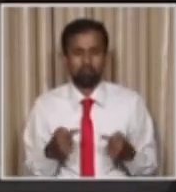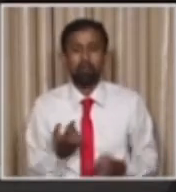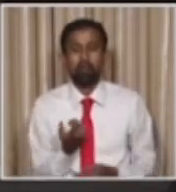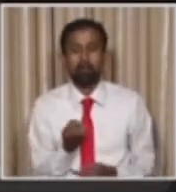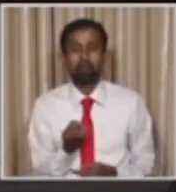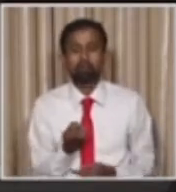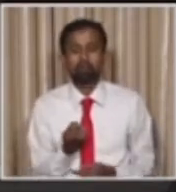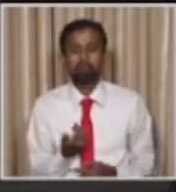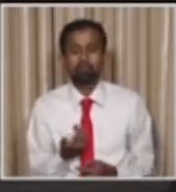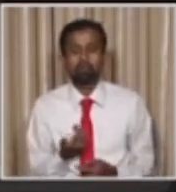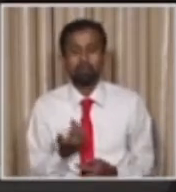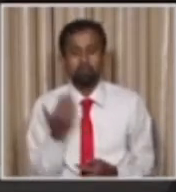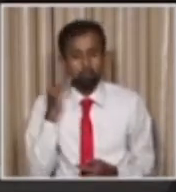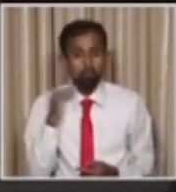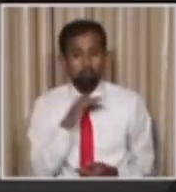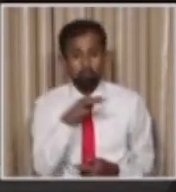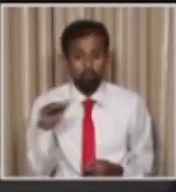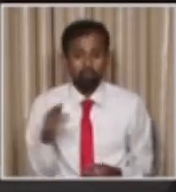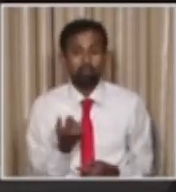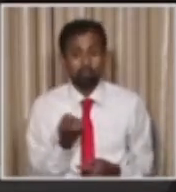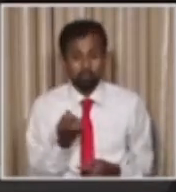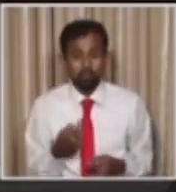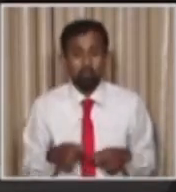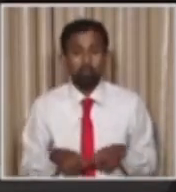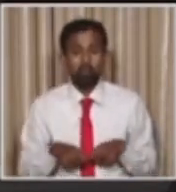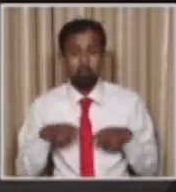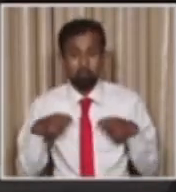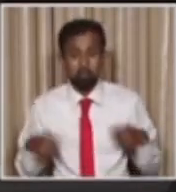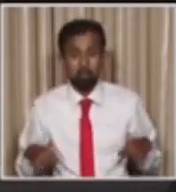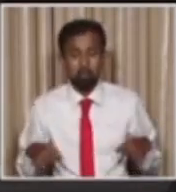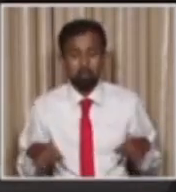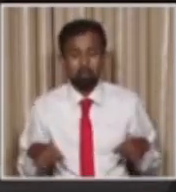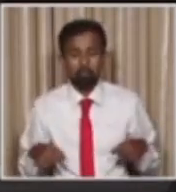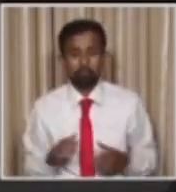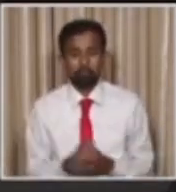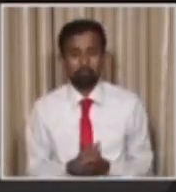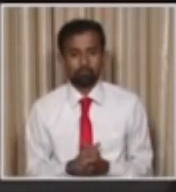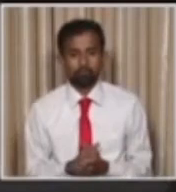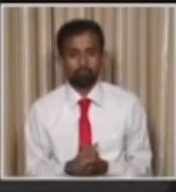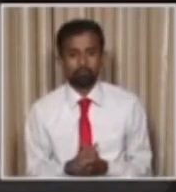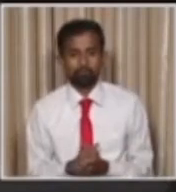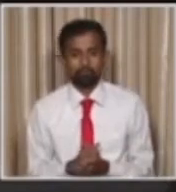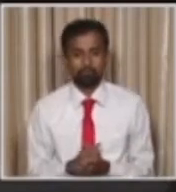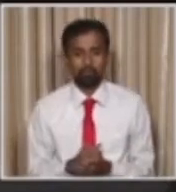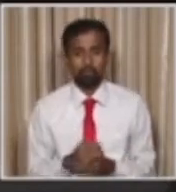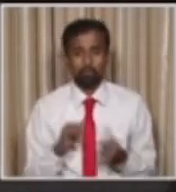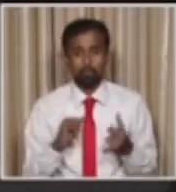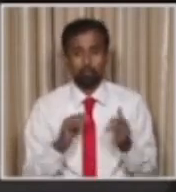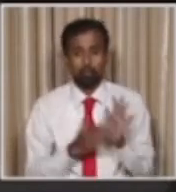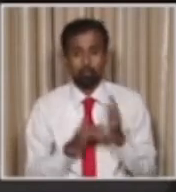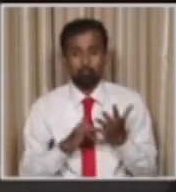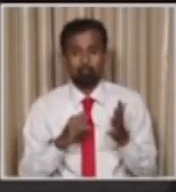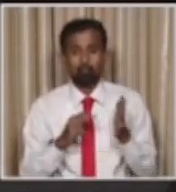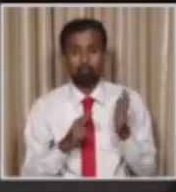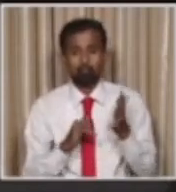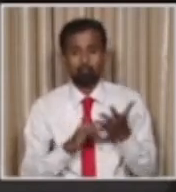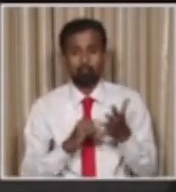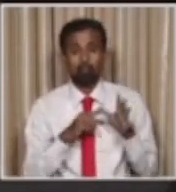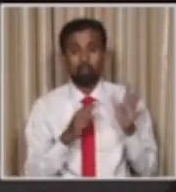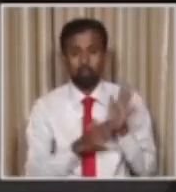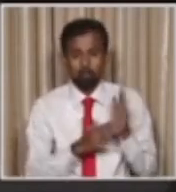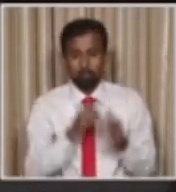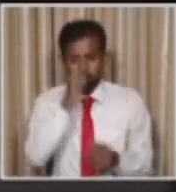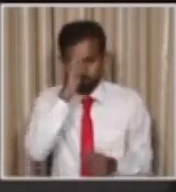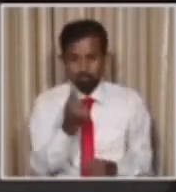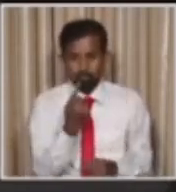මේ මහ ජනතාවගේ මුදල් අපි වියදම් කරන්නේ මේ නිසා අර අපේ මුසම්මිල් කරු මන්තුමා කිව්වාගේ